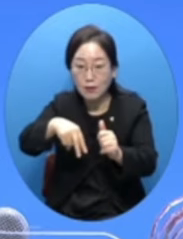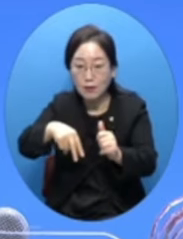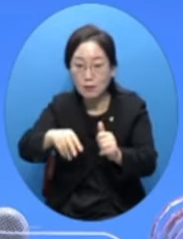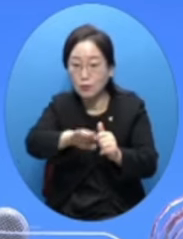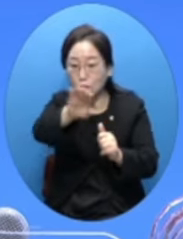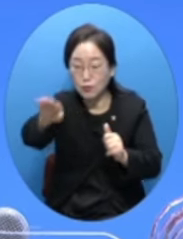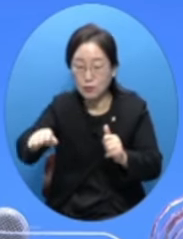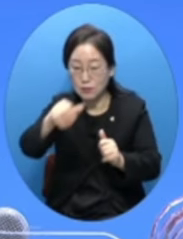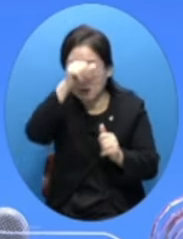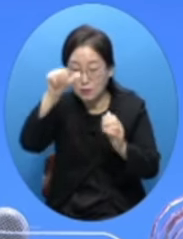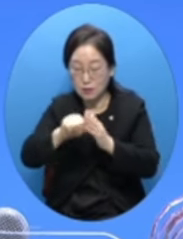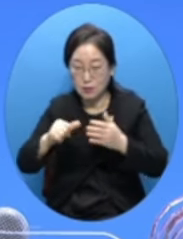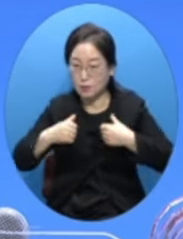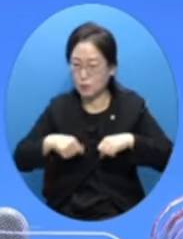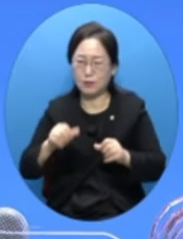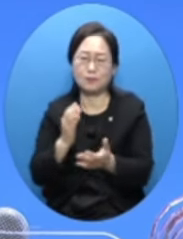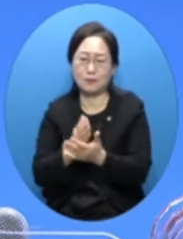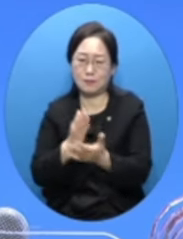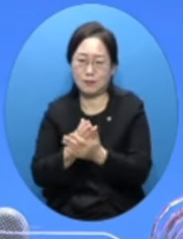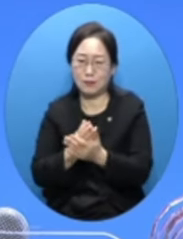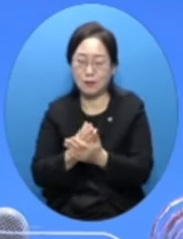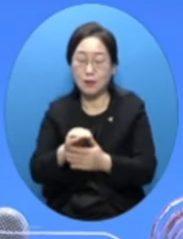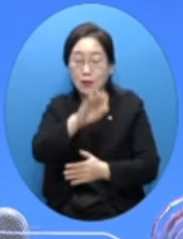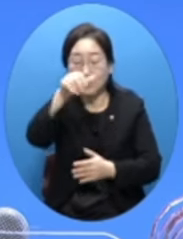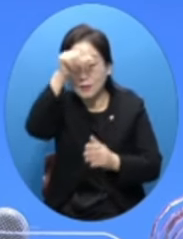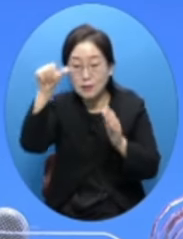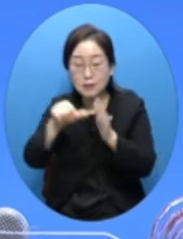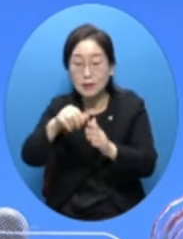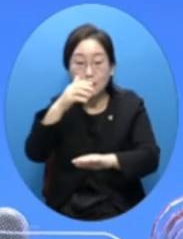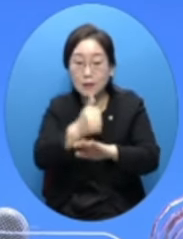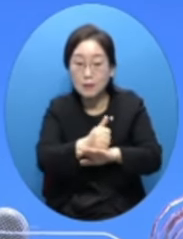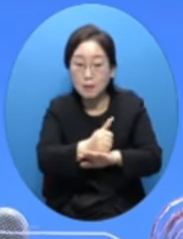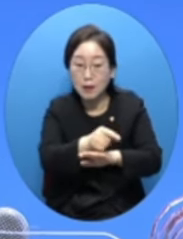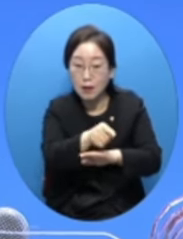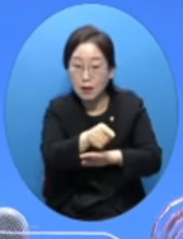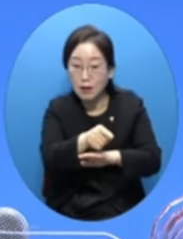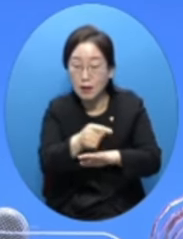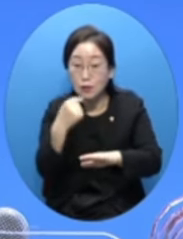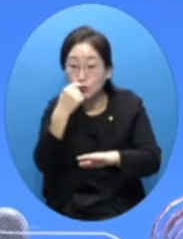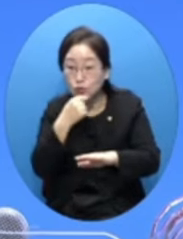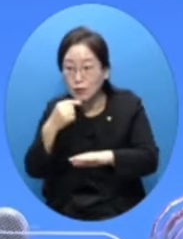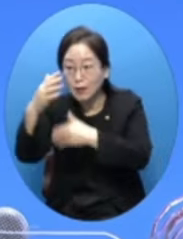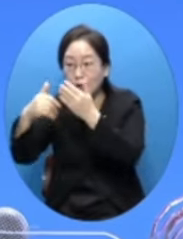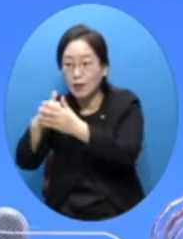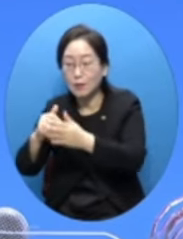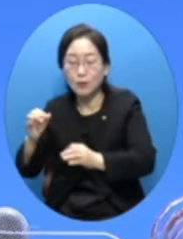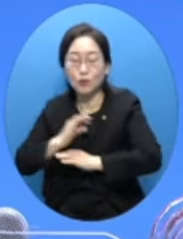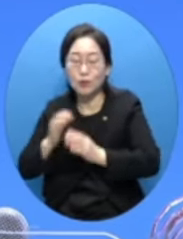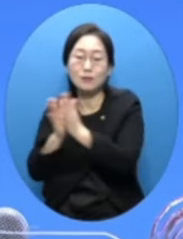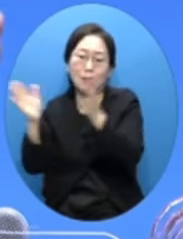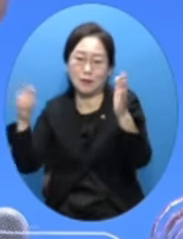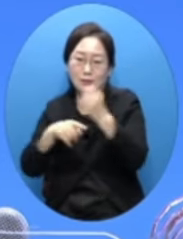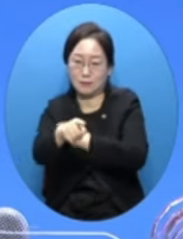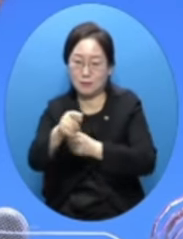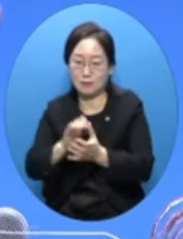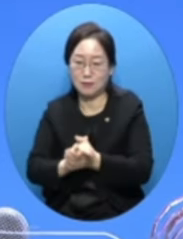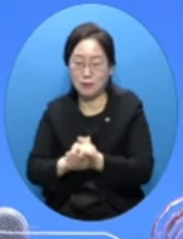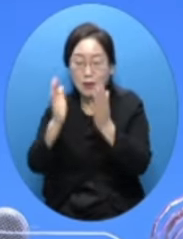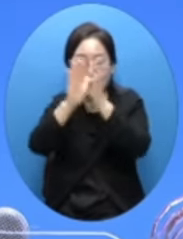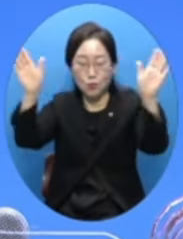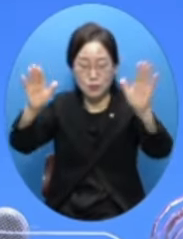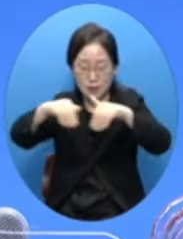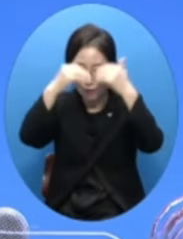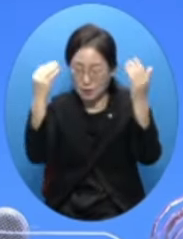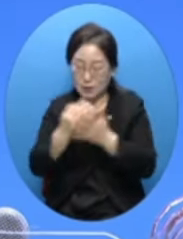안 됩니다. 우리의 인생의 마지막은 하나님의 놀라운 역사의 시작이 되는 것입니다. 모세가 모든 것을 포기했을